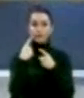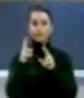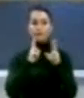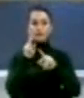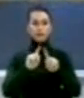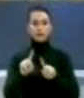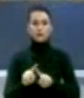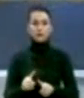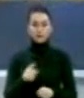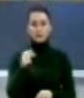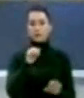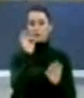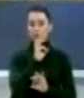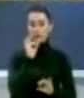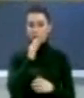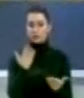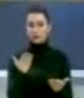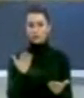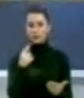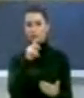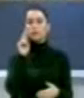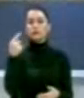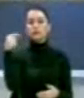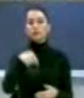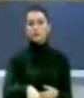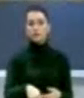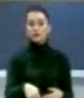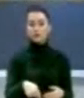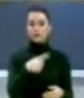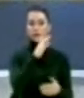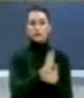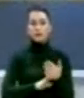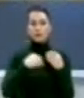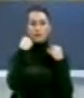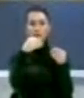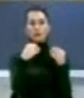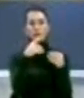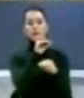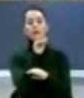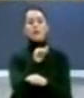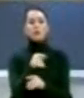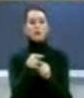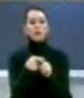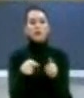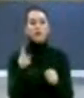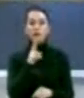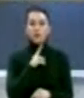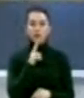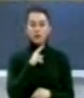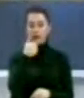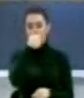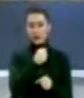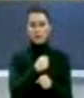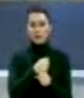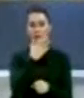cilën ata kanë vendosë ta thrasin apo të jenë pjesë pas një gjys lloj raportimi për atë që ka ndodhur